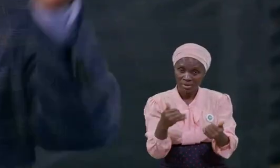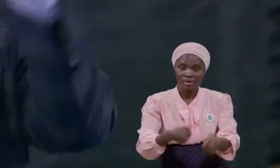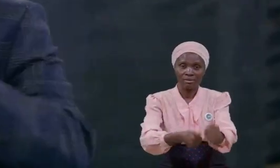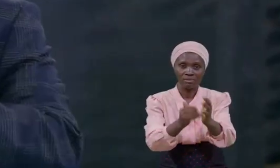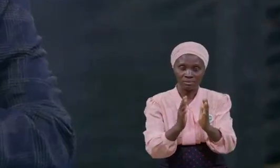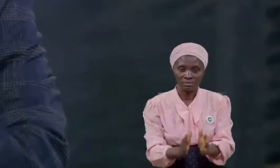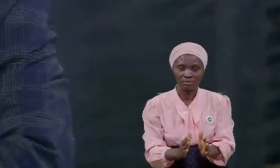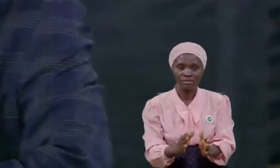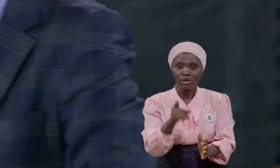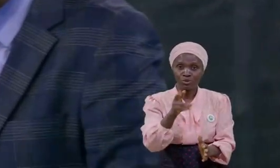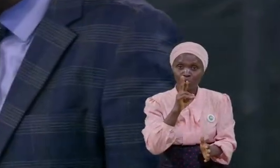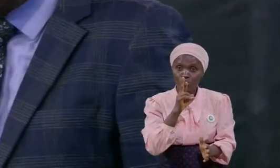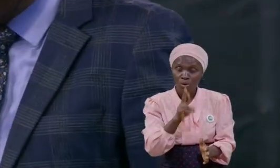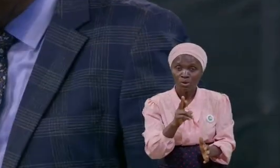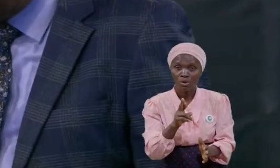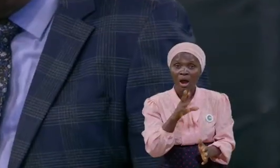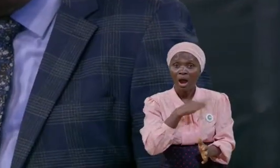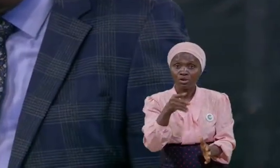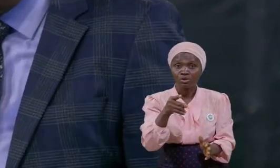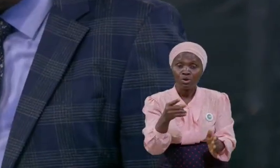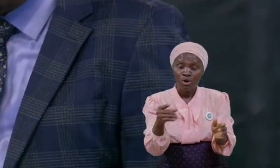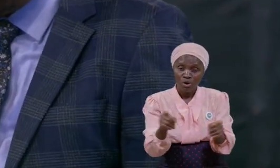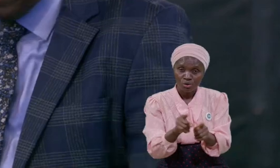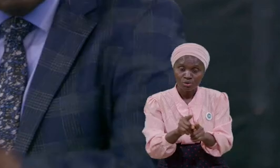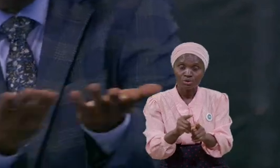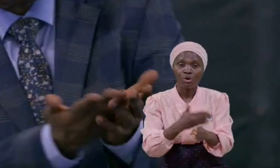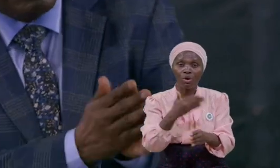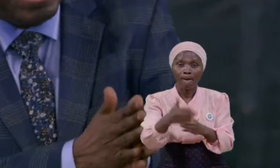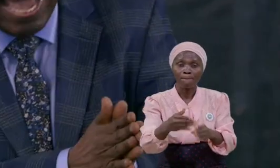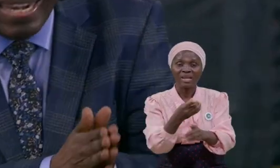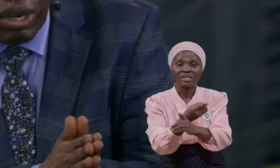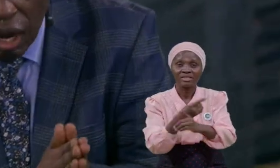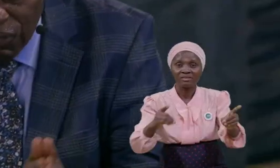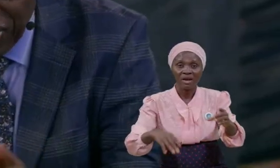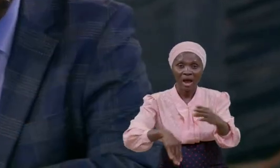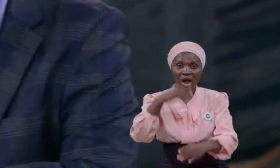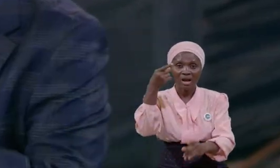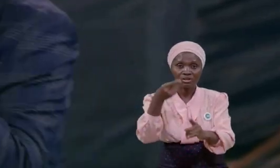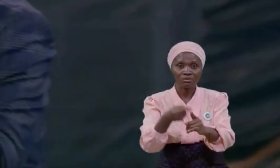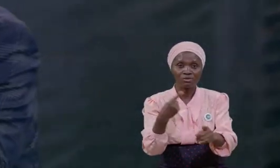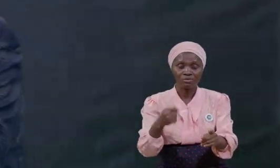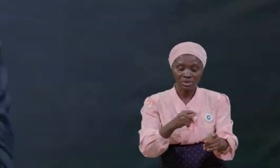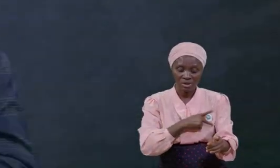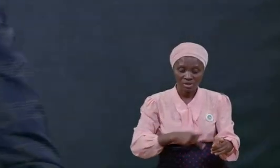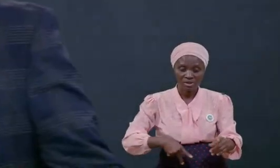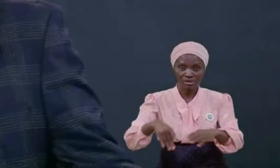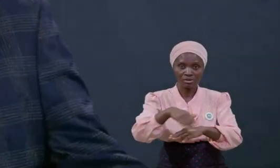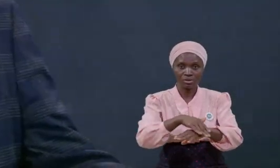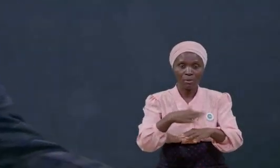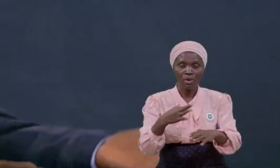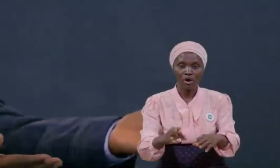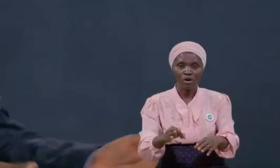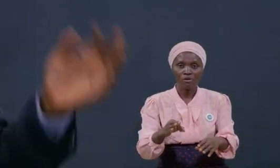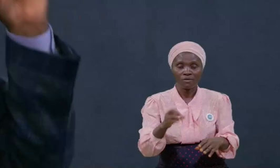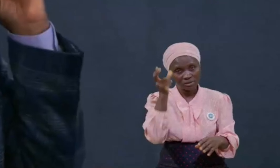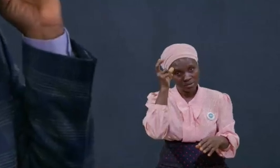es totalement délivré du royaume de Satan, de toute alliance avec